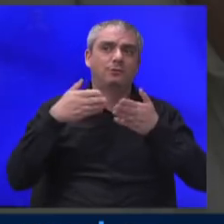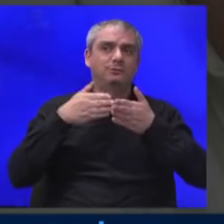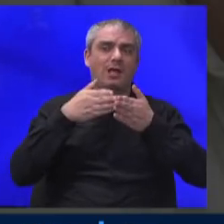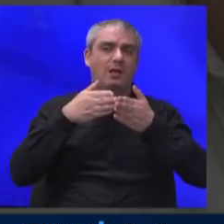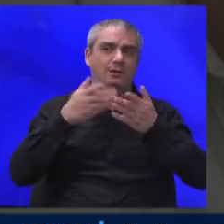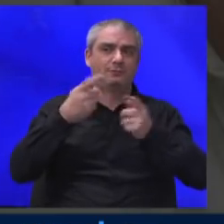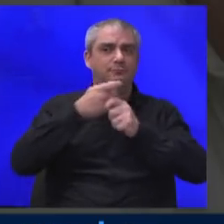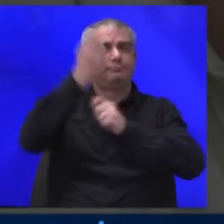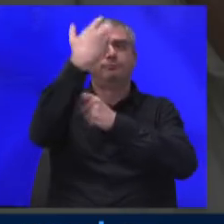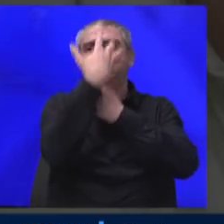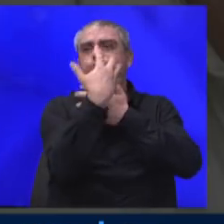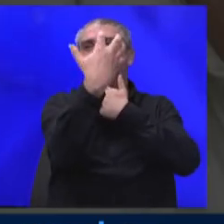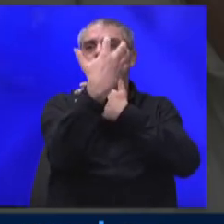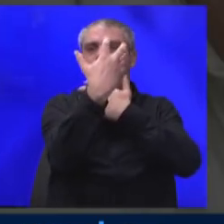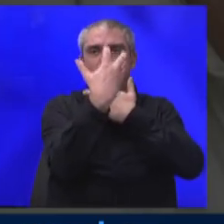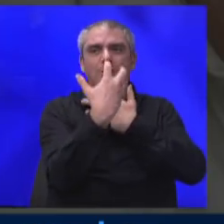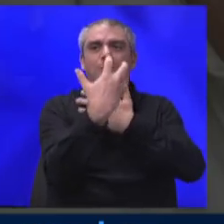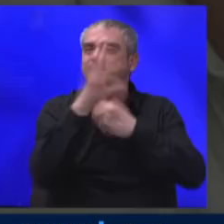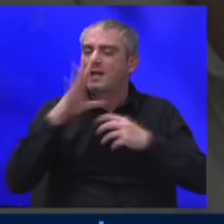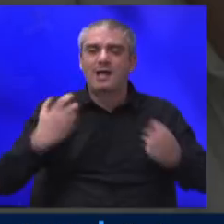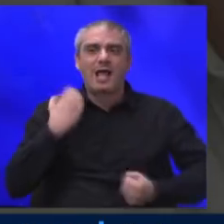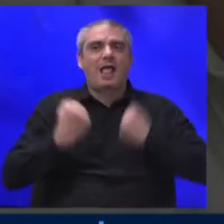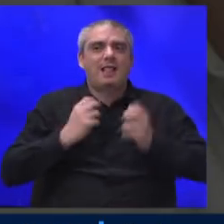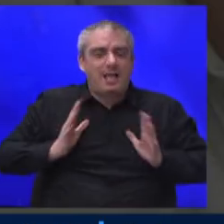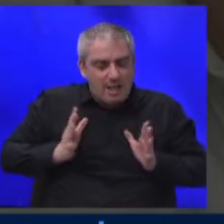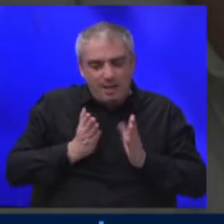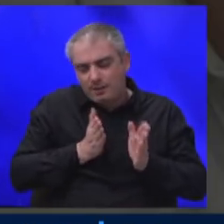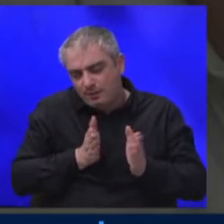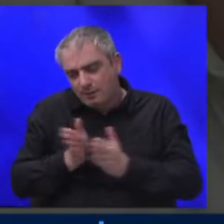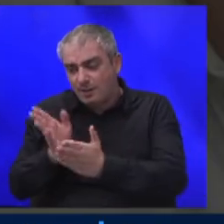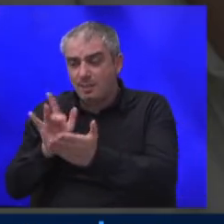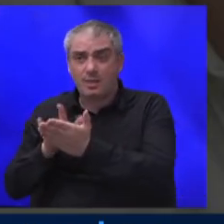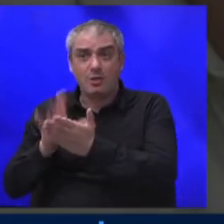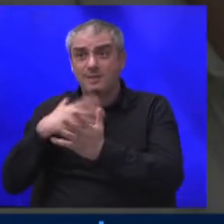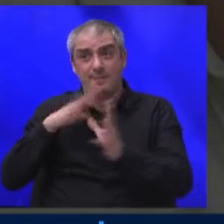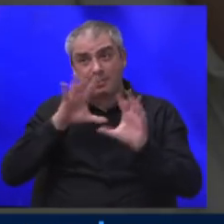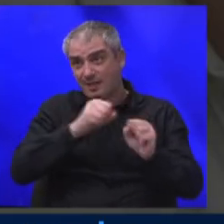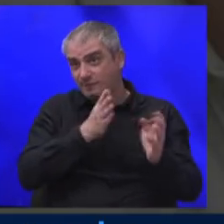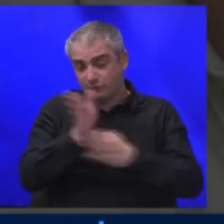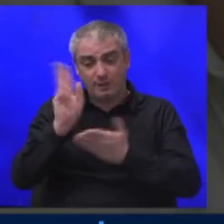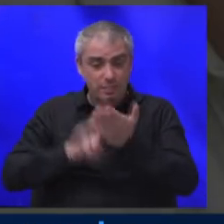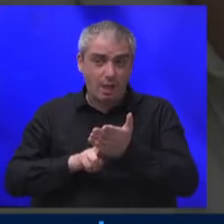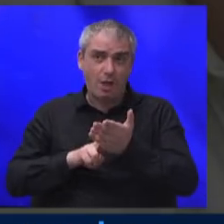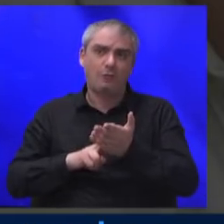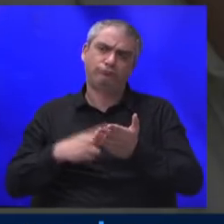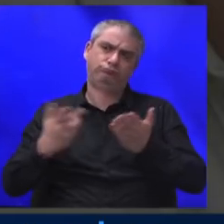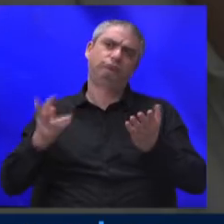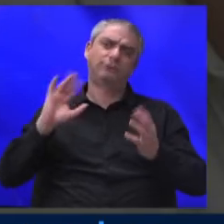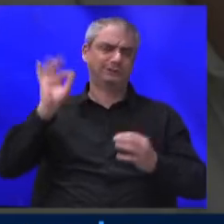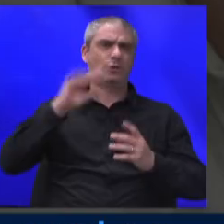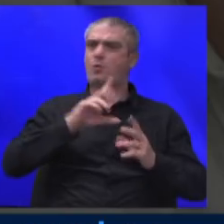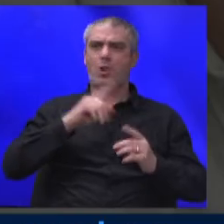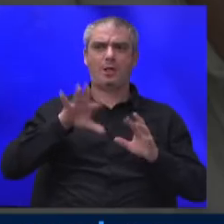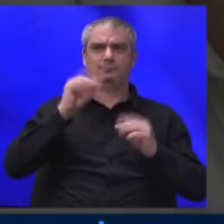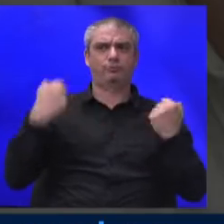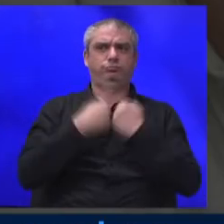הילדים, סירת מפרס, פשוט צריך ללכוד את האנרגיה שלהם לכיוון הנכון. ואם ללכוד את האנרגיה הזו לכיוון הנכון, אז יש סיכוי שהם לא ימצאו את